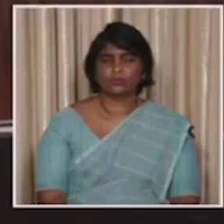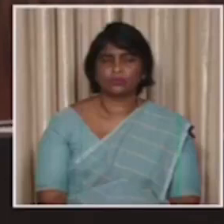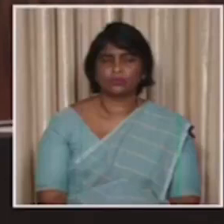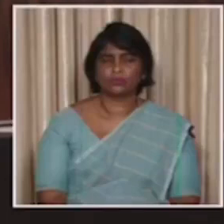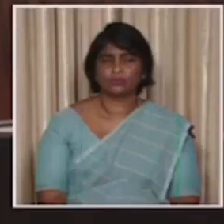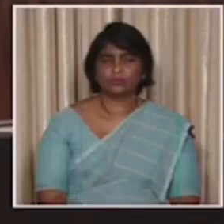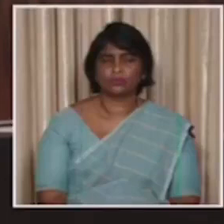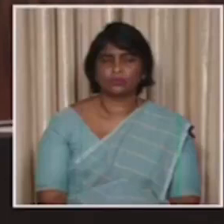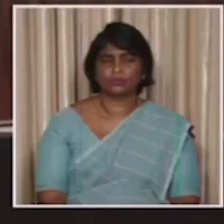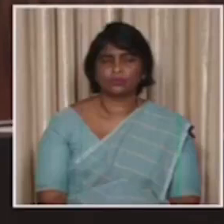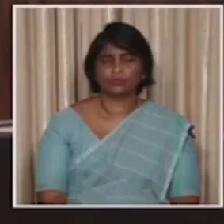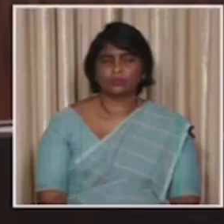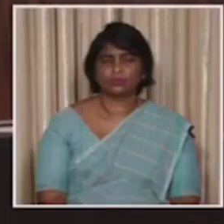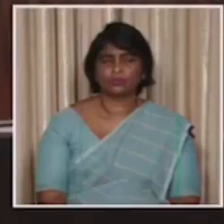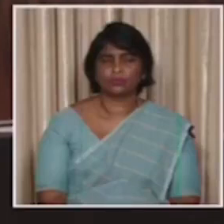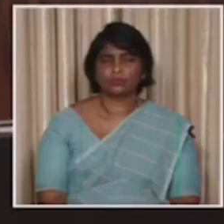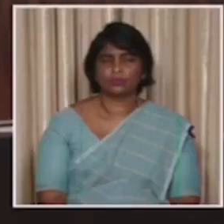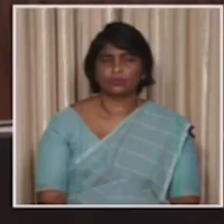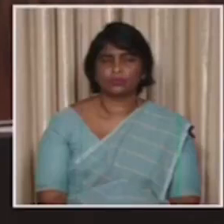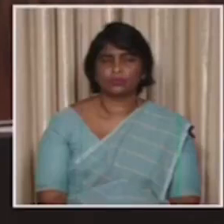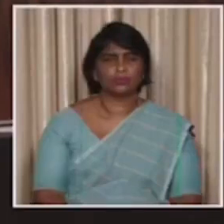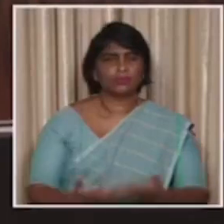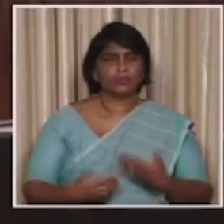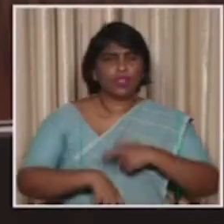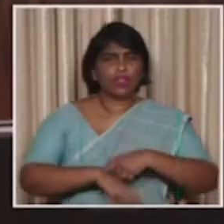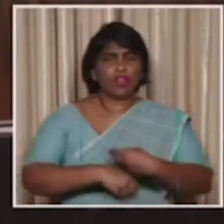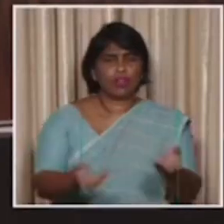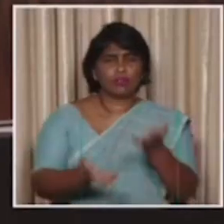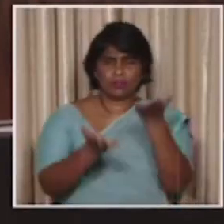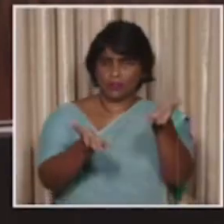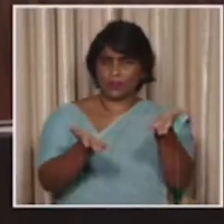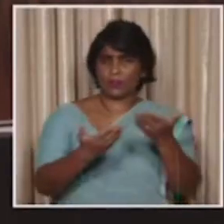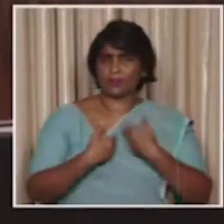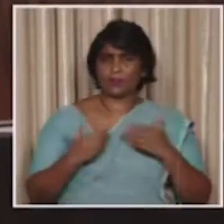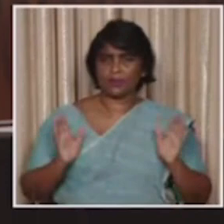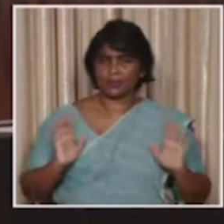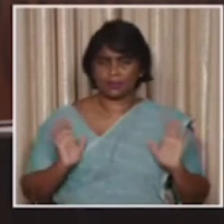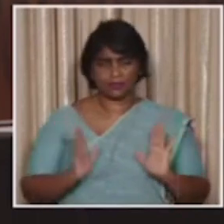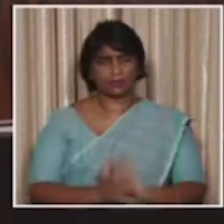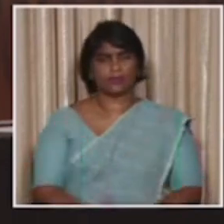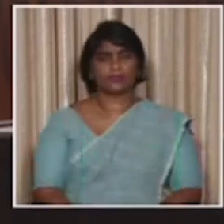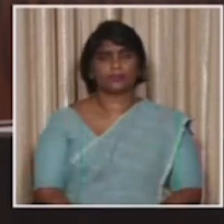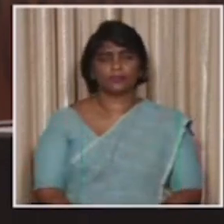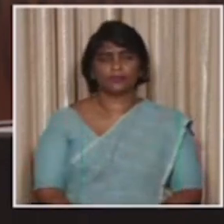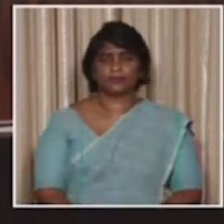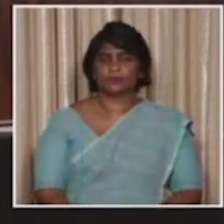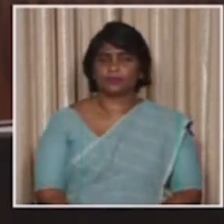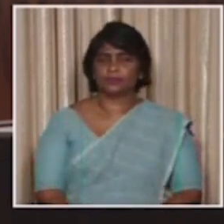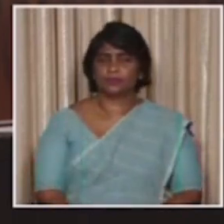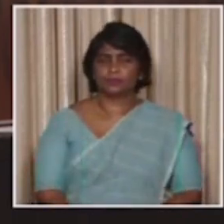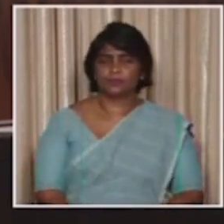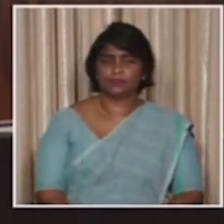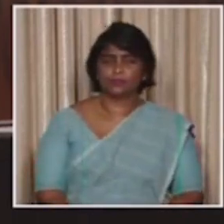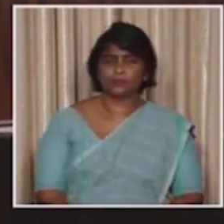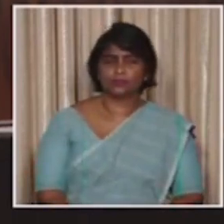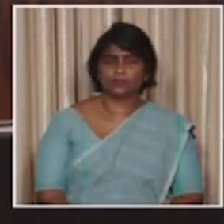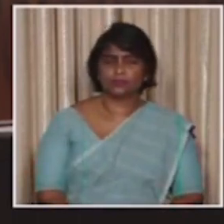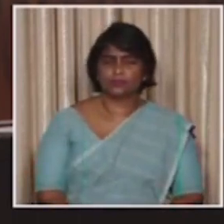කරුණා කළා යන්නේ ඉතින් ඔබතුමාලා මම නෙමේ කාල නැස්ත කරේ ඔබතුමාලා ඔබතුමාලා කාලේ නැස්ති කරේ